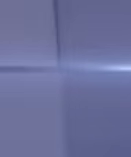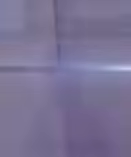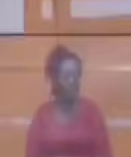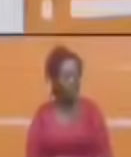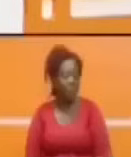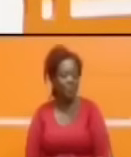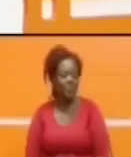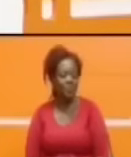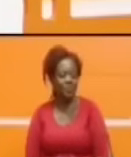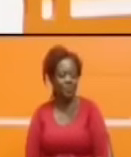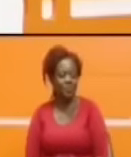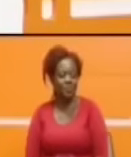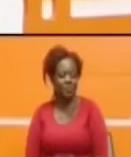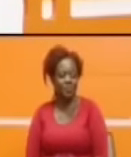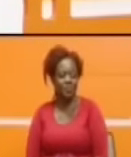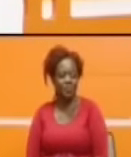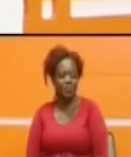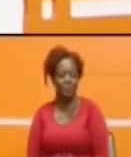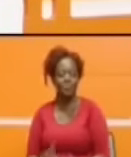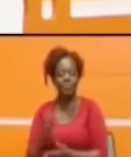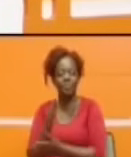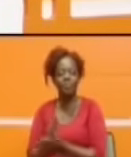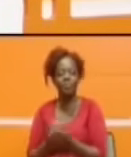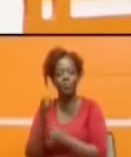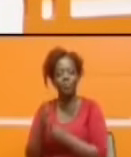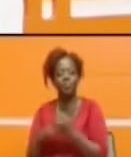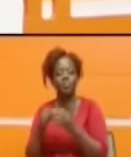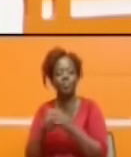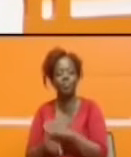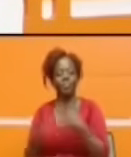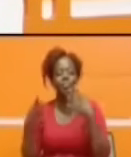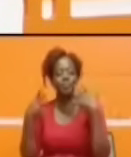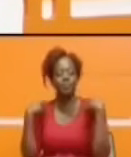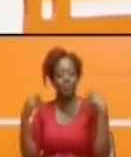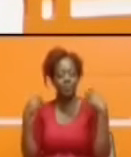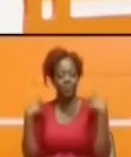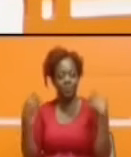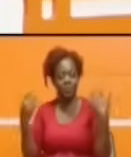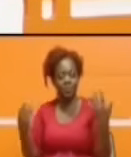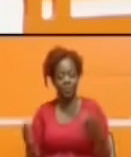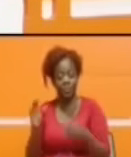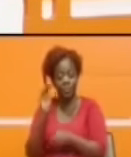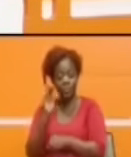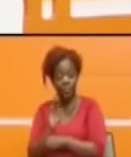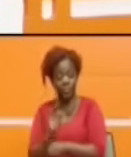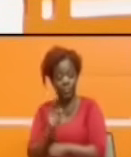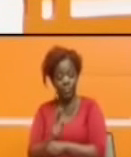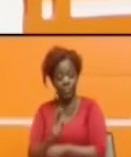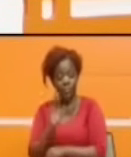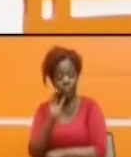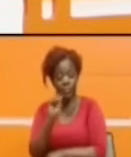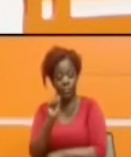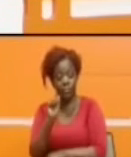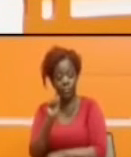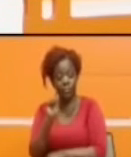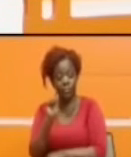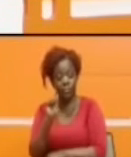solve. Kye kitundu ekisembayo tugende ng'ebyemizannyo. Ekereziya eya St.